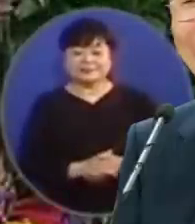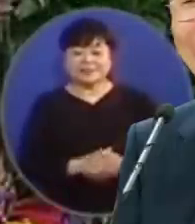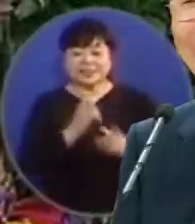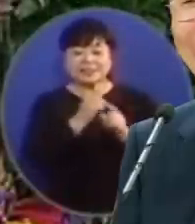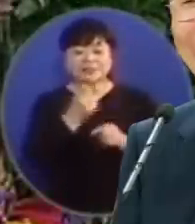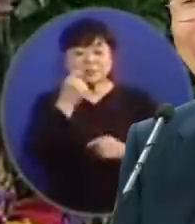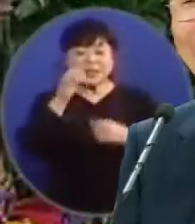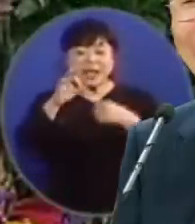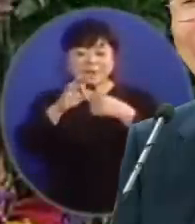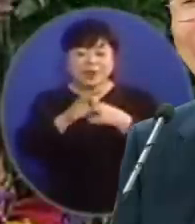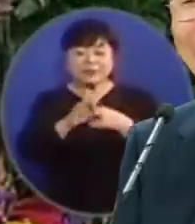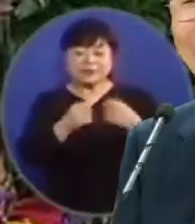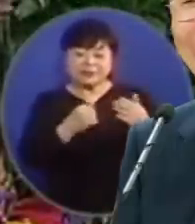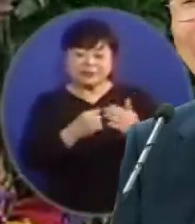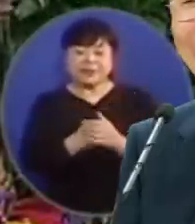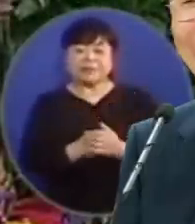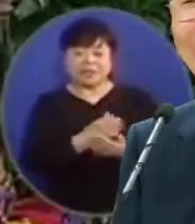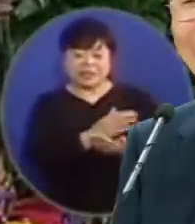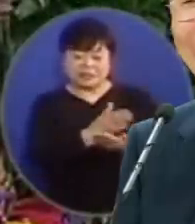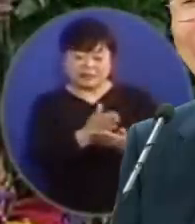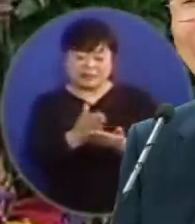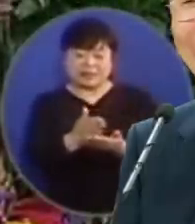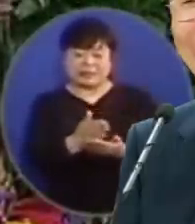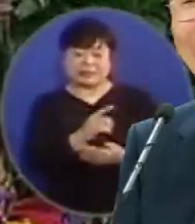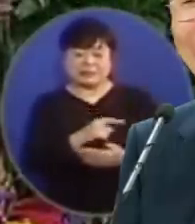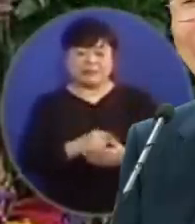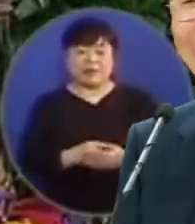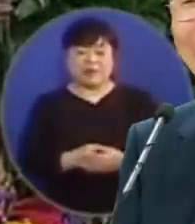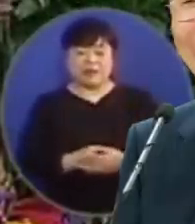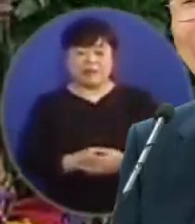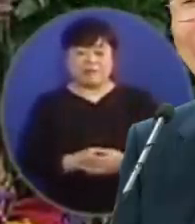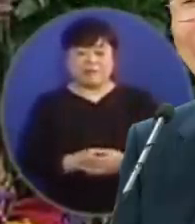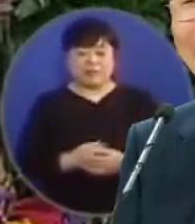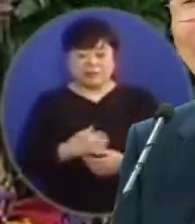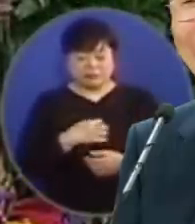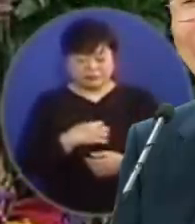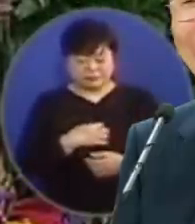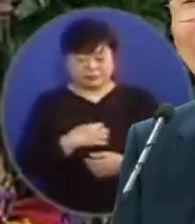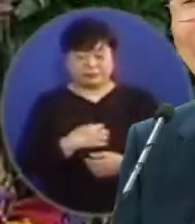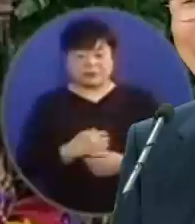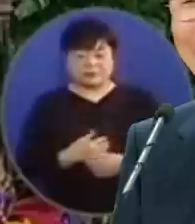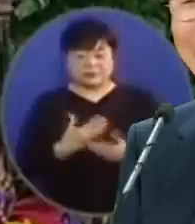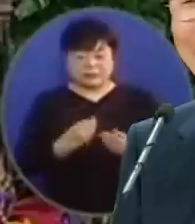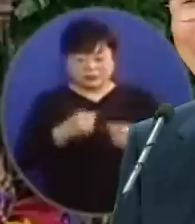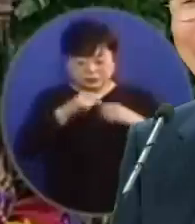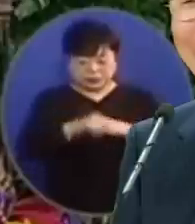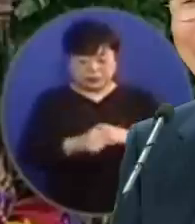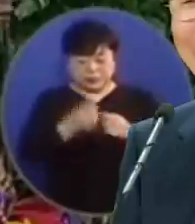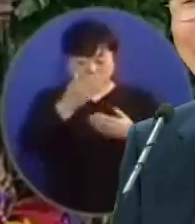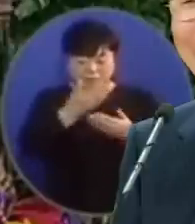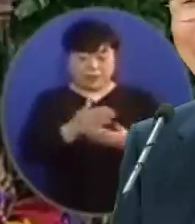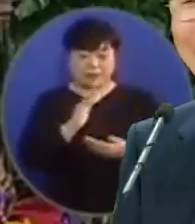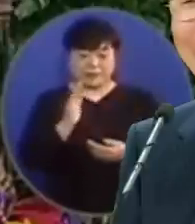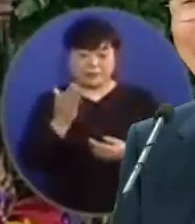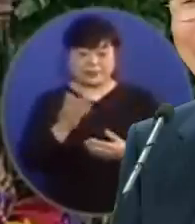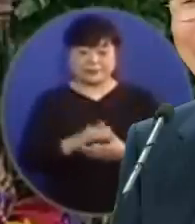이기지 못하면 그것 때문에 각종 심신의 위축과 질병과 고통과 좌절 및 절망을 가져오게 되는 것입니다.